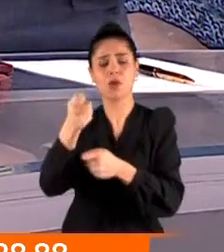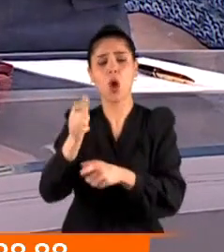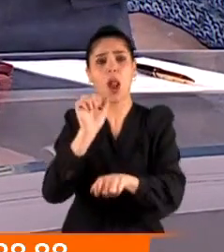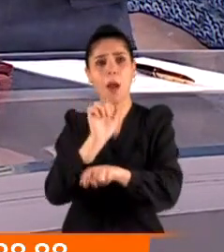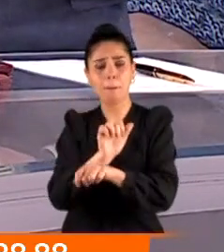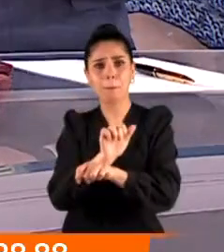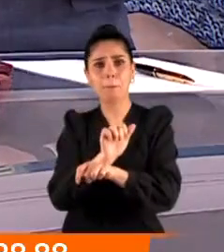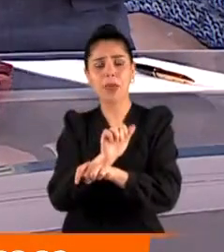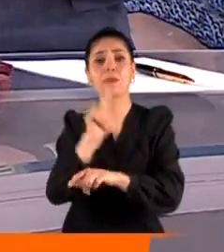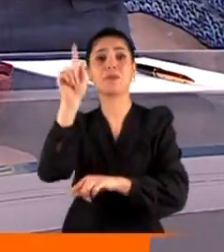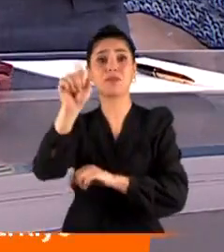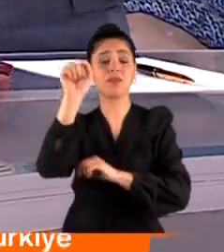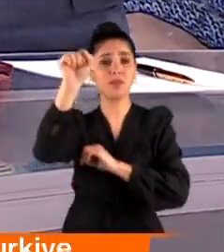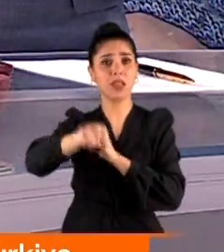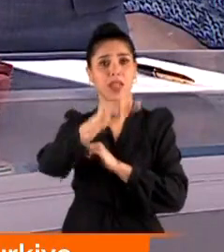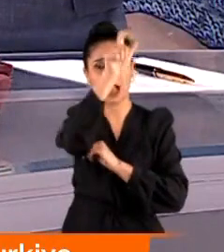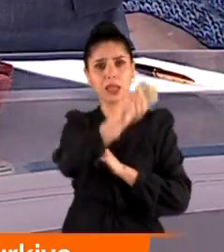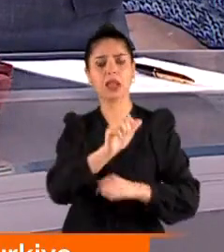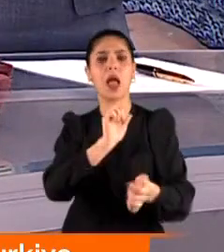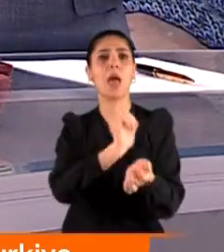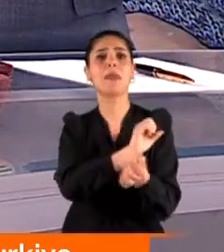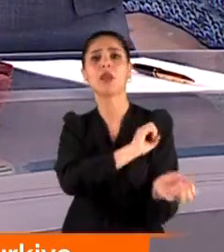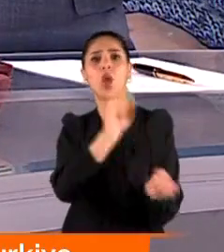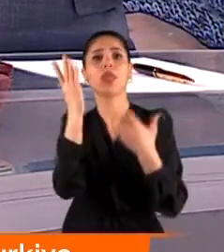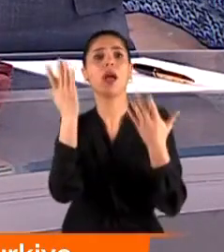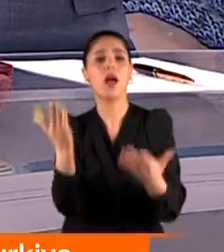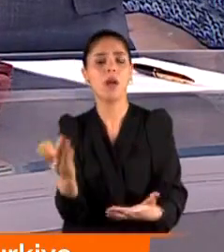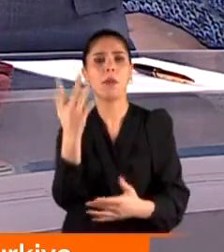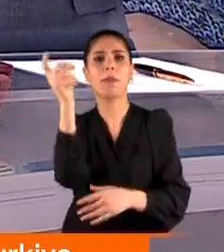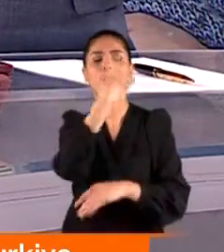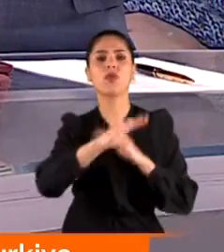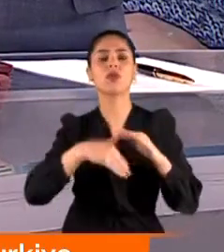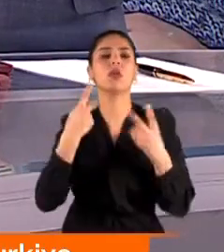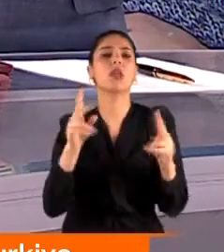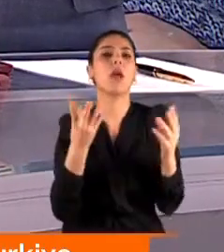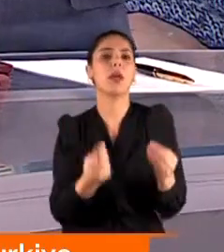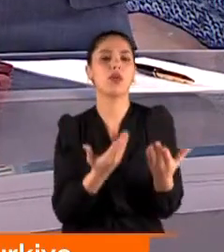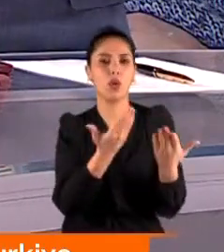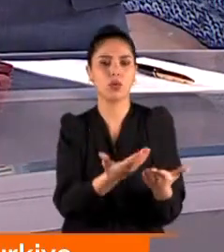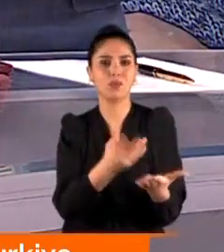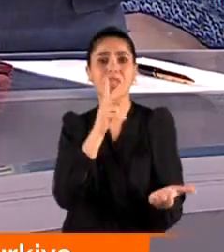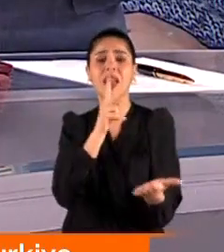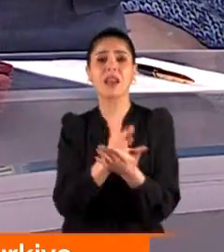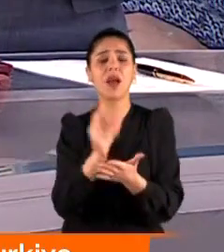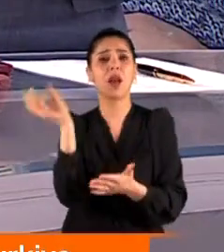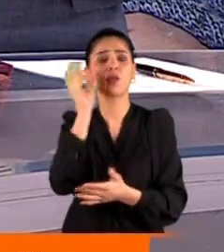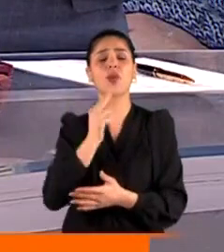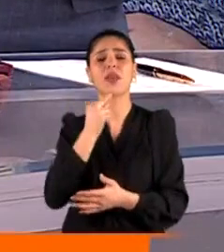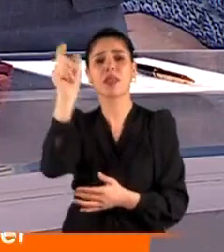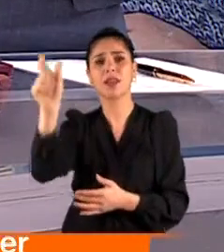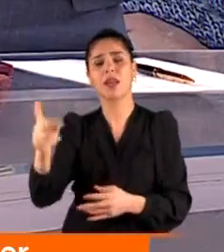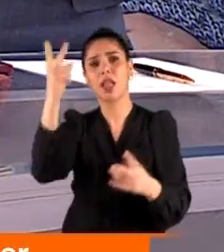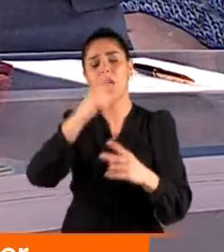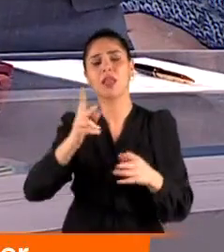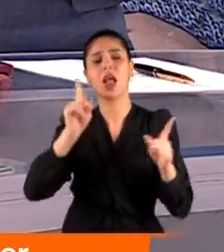alıkonulmuştu. Saldırgan tutuklanıp cezaevine gönderildi ama sadece 5 ay sonra serbest kaldı. Kararı duyan talihsiz kadın